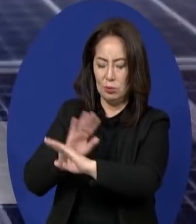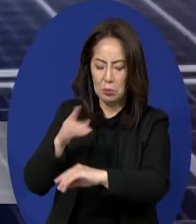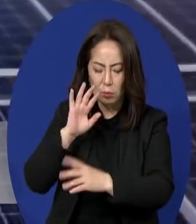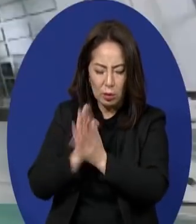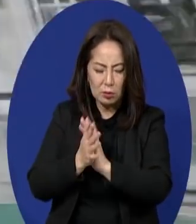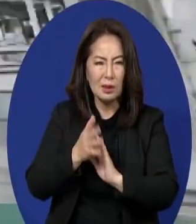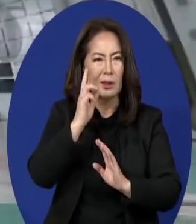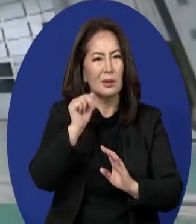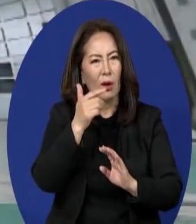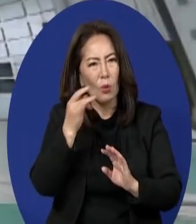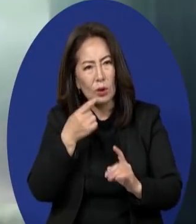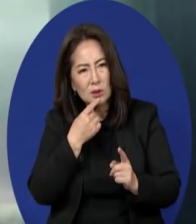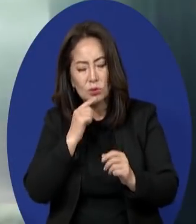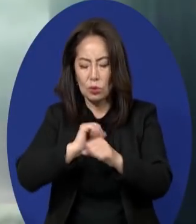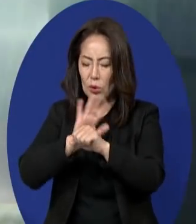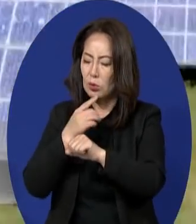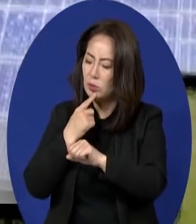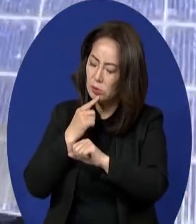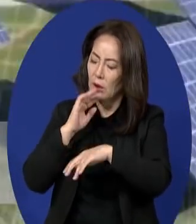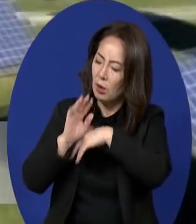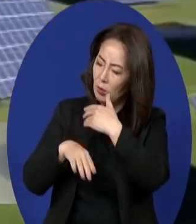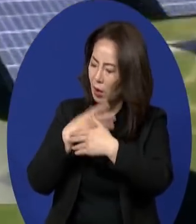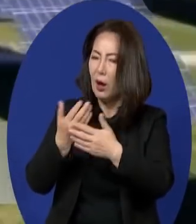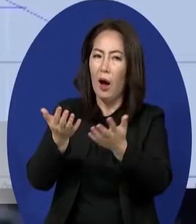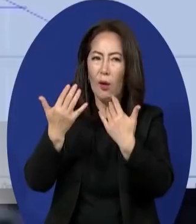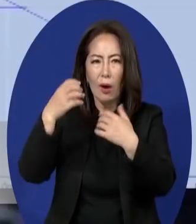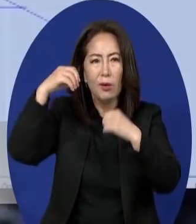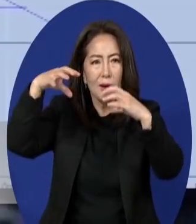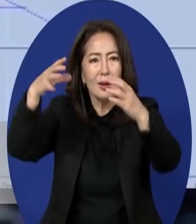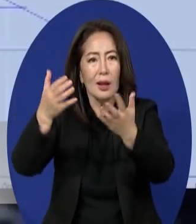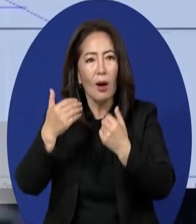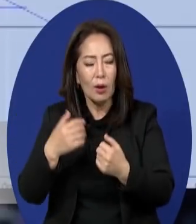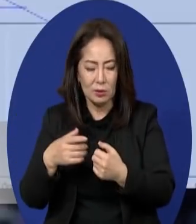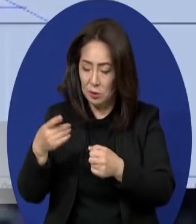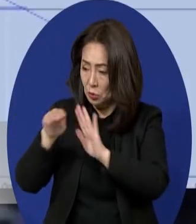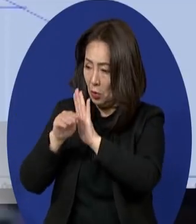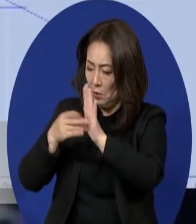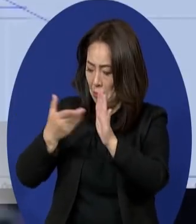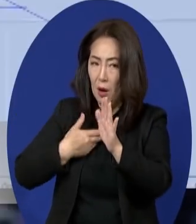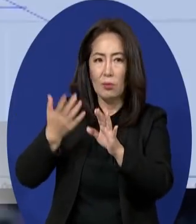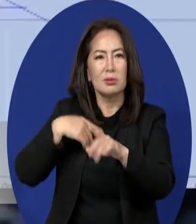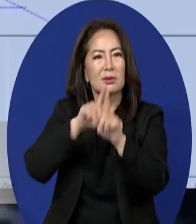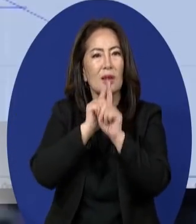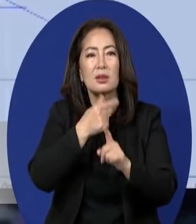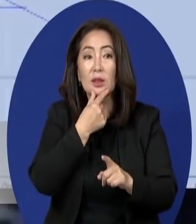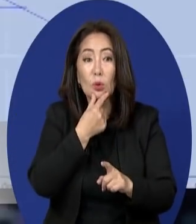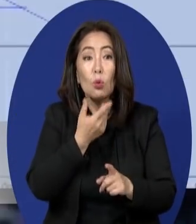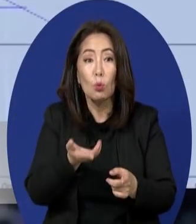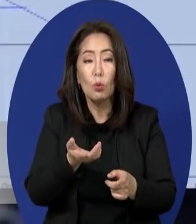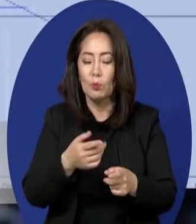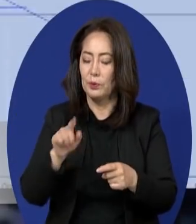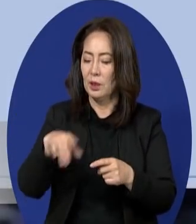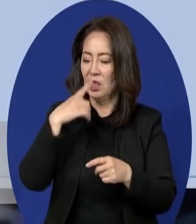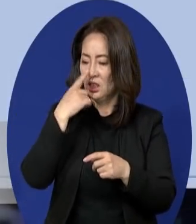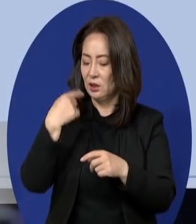уурын хүндрэл, цар тахлаас шалтгаалan цаг минутаар өснө нэмэгдэх эрэлт хэрэгцээ шинж урмуудыг биелүүлэхэд тэг болж байна. Өмнө төрш нүүрсний импортын сувга